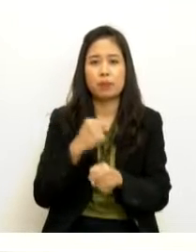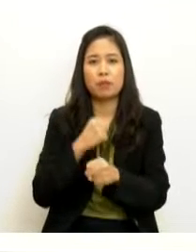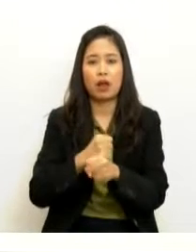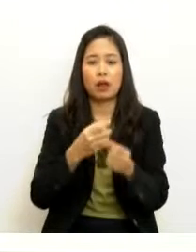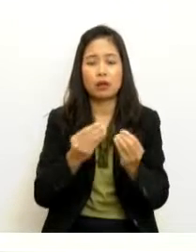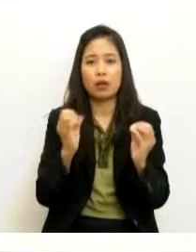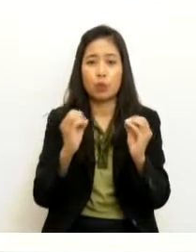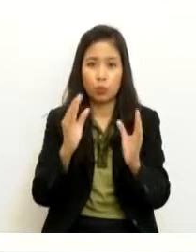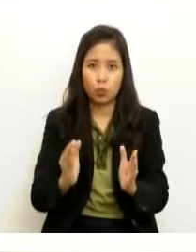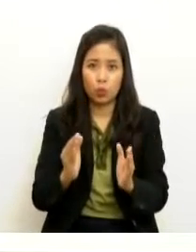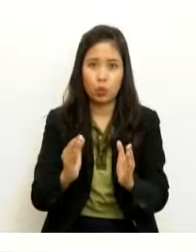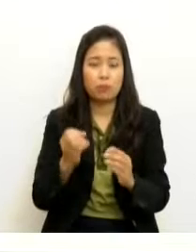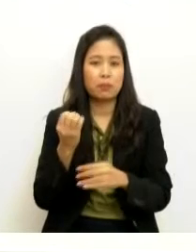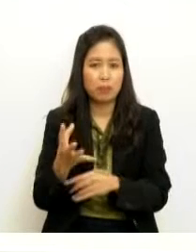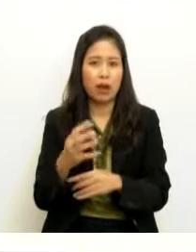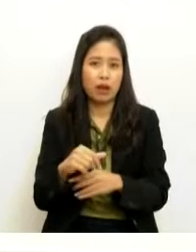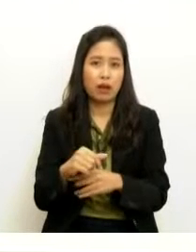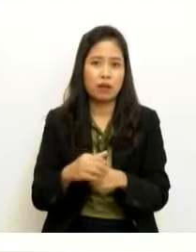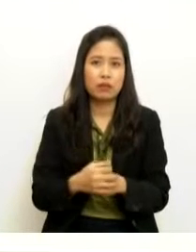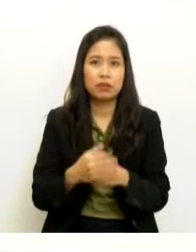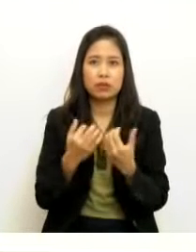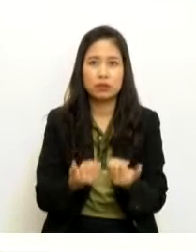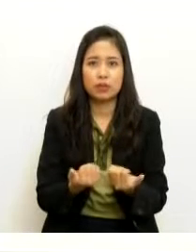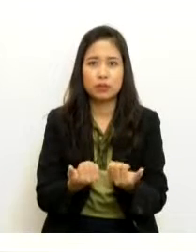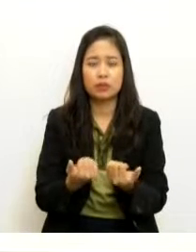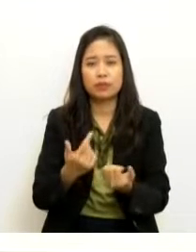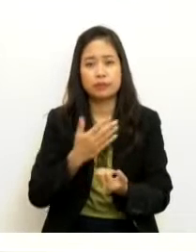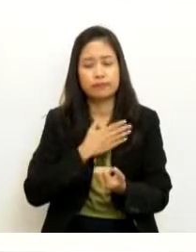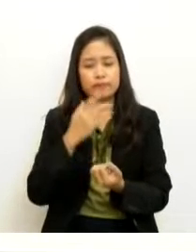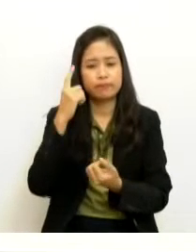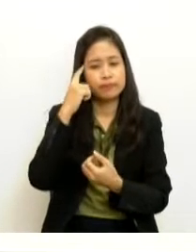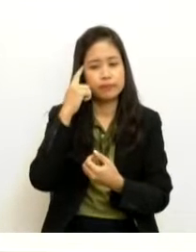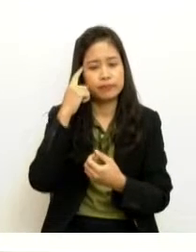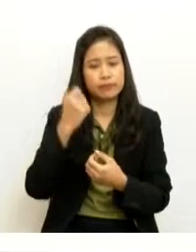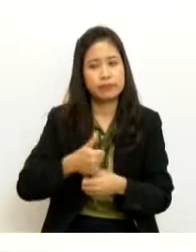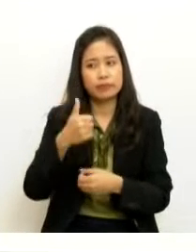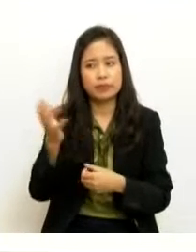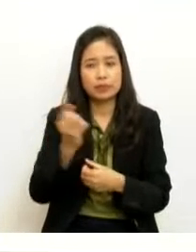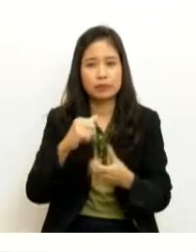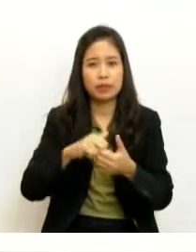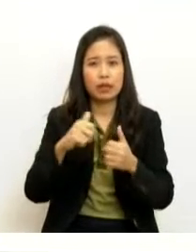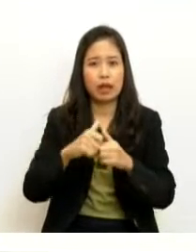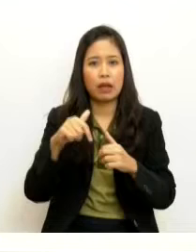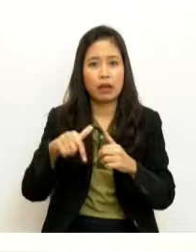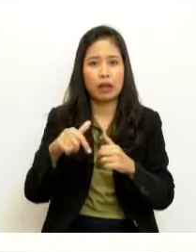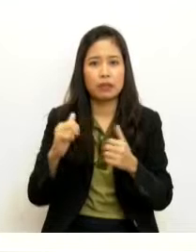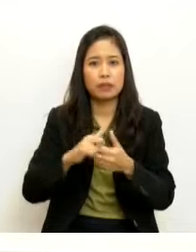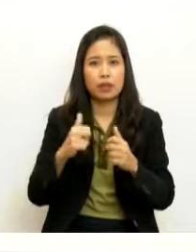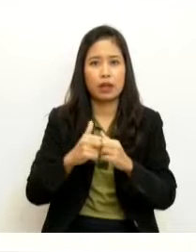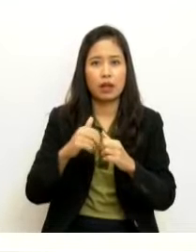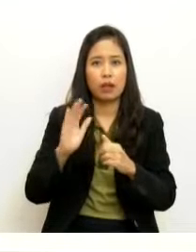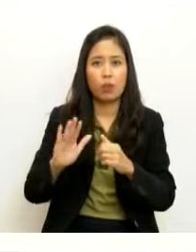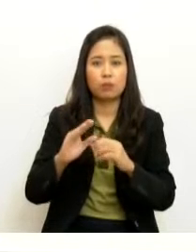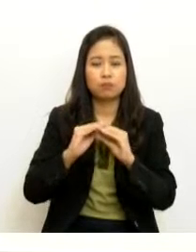ะครับอยู่เป็นจำนวนมากวันนี้ผมเองได้รับปัญหานี้เข้ามาเพื่อจะหาทางคลี่คล